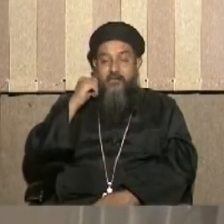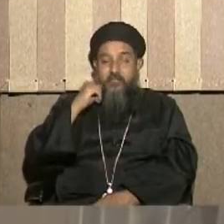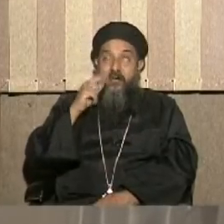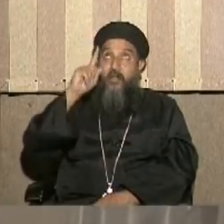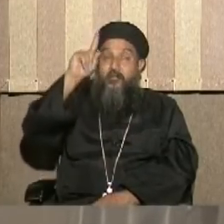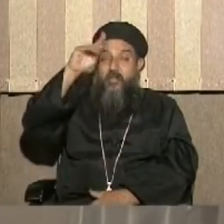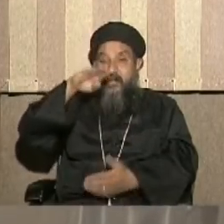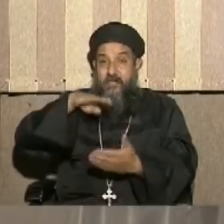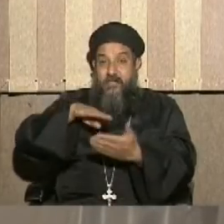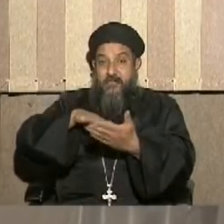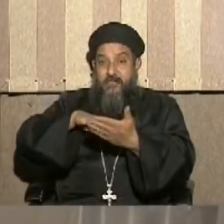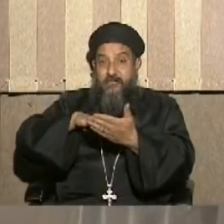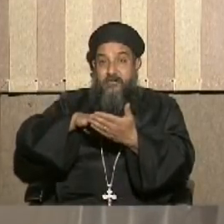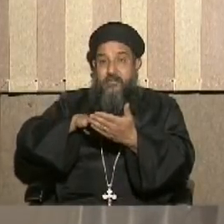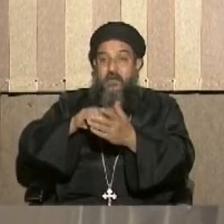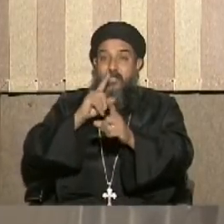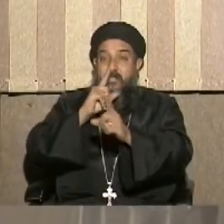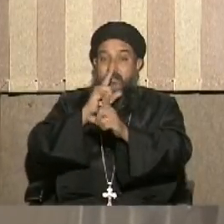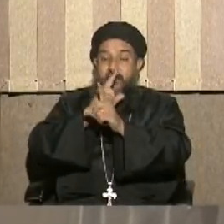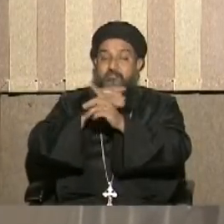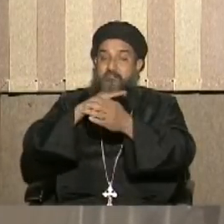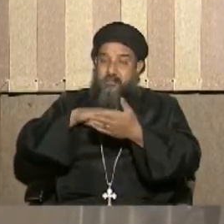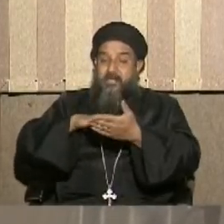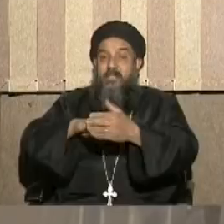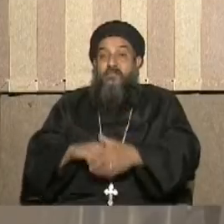ربنا معاكم يحفظكم ويرشدكم.